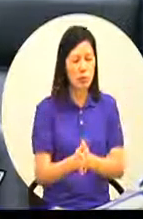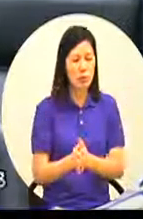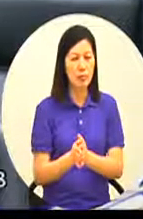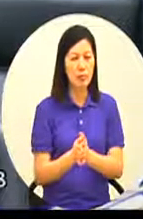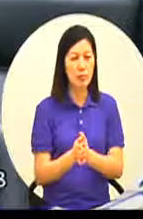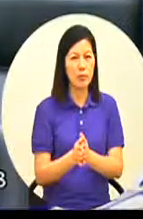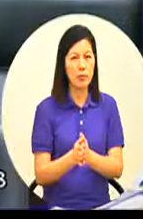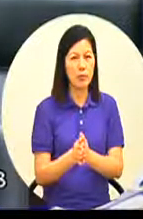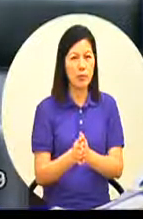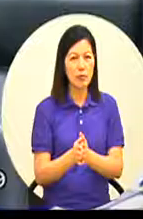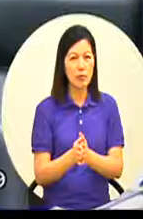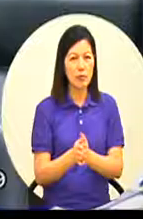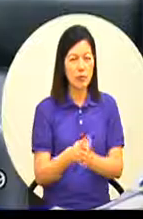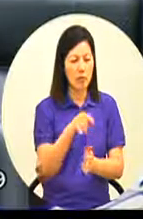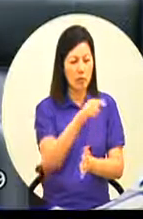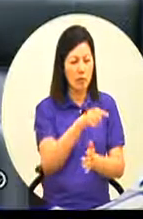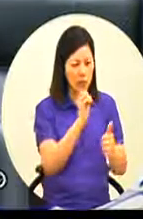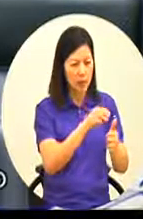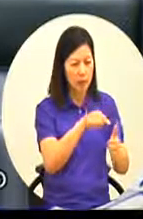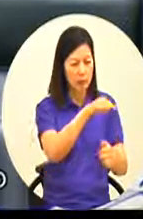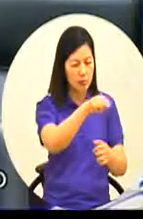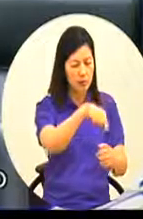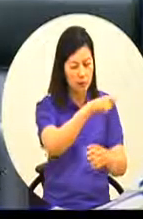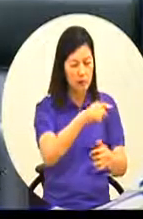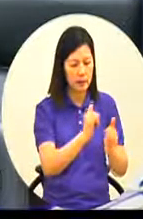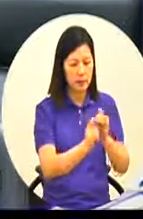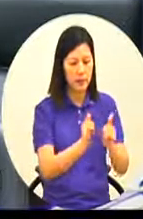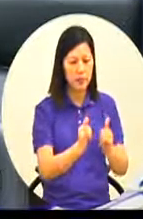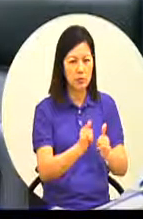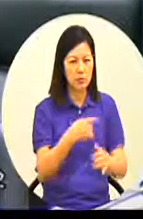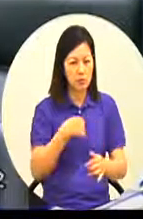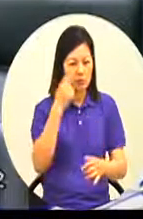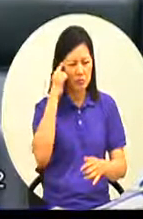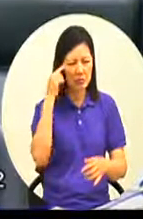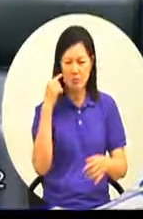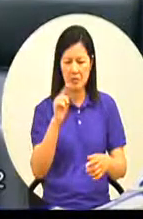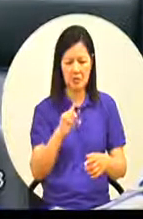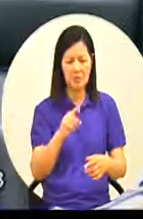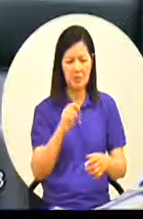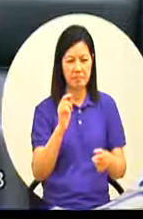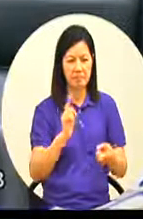这些人我本席觉得感觉非常的不妥这样子